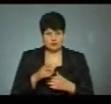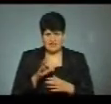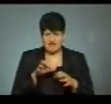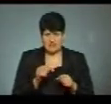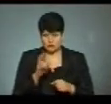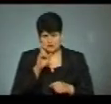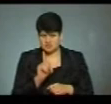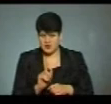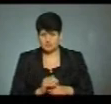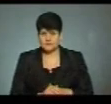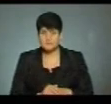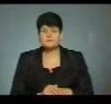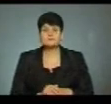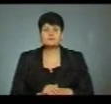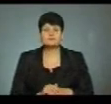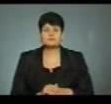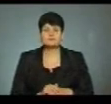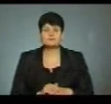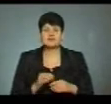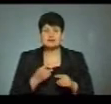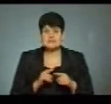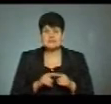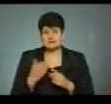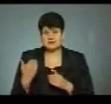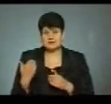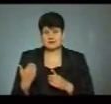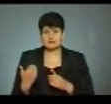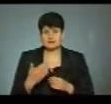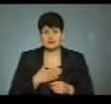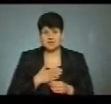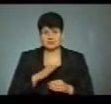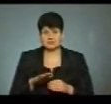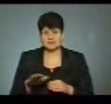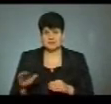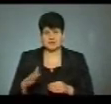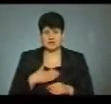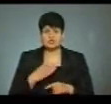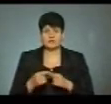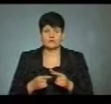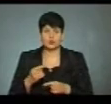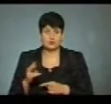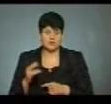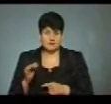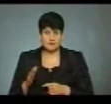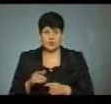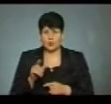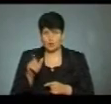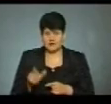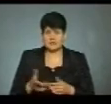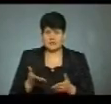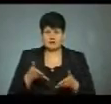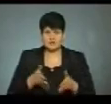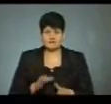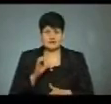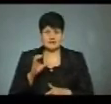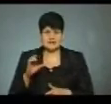О. І це я на них ставлю, на наших дітей, на наших внуків. Тому що людина, яка вродилась в СССР,